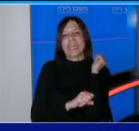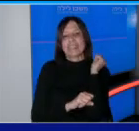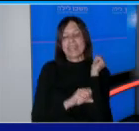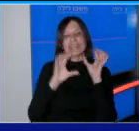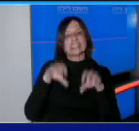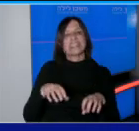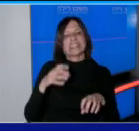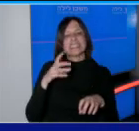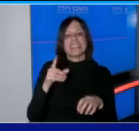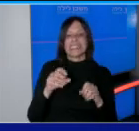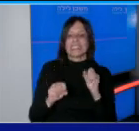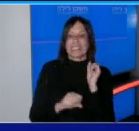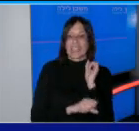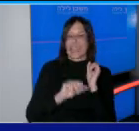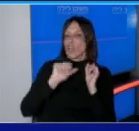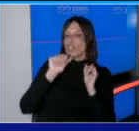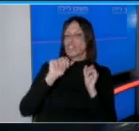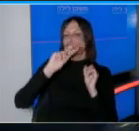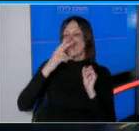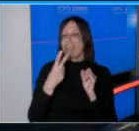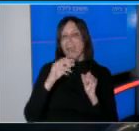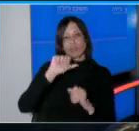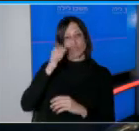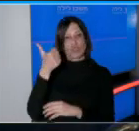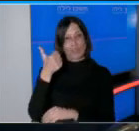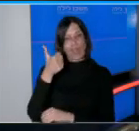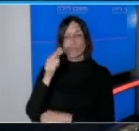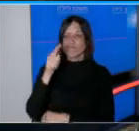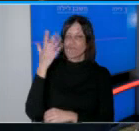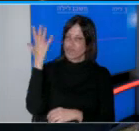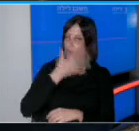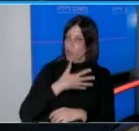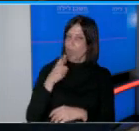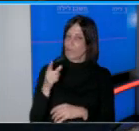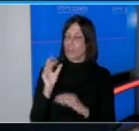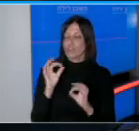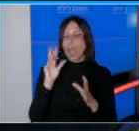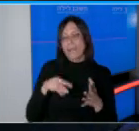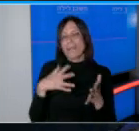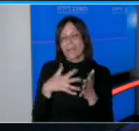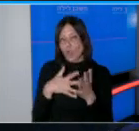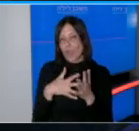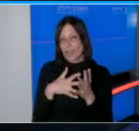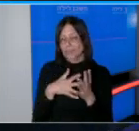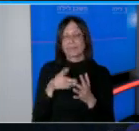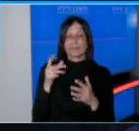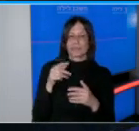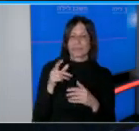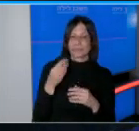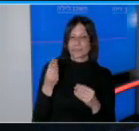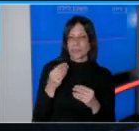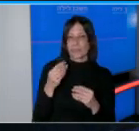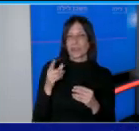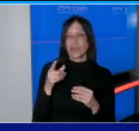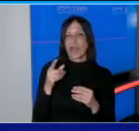שחורה ראשונה. שהיא גם מטורפת כפוליטיקאית, ורואי סתם גם על ההפלאה שינה. יש עליה הרבה ביקורת מקליפורניה. שתיים,